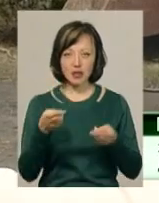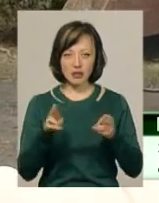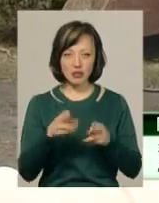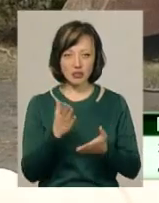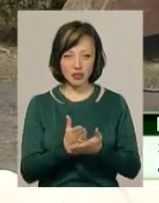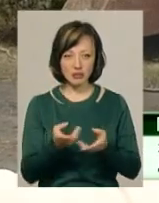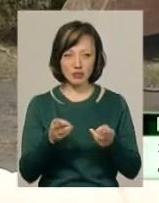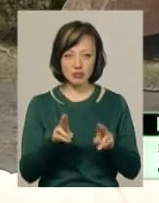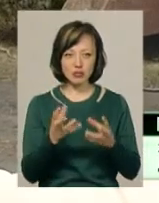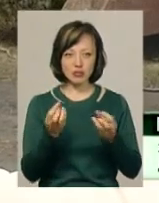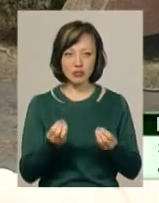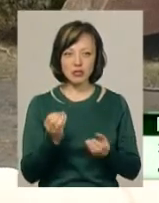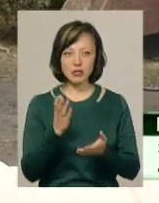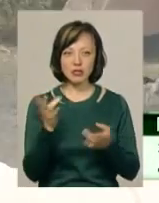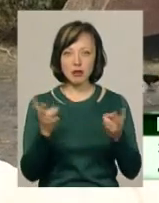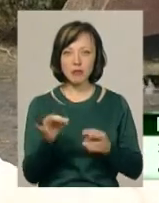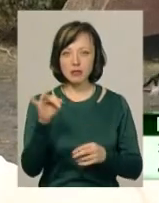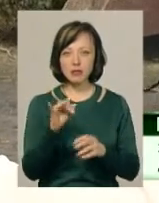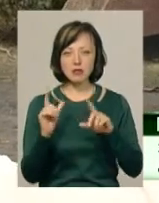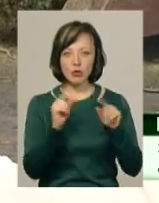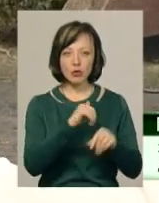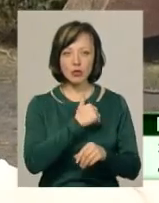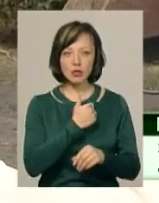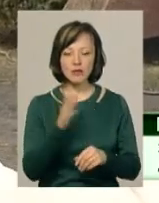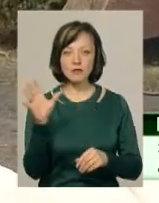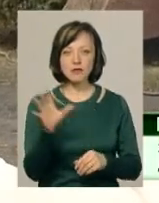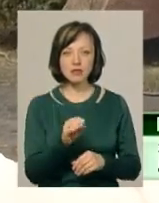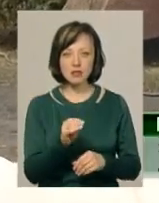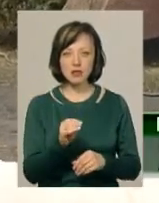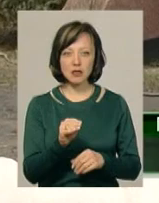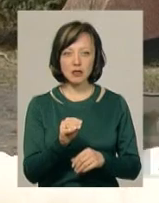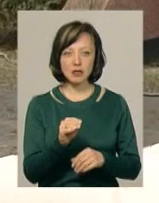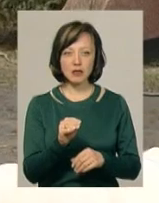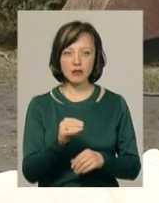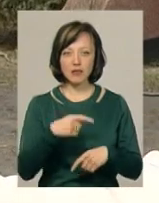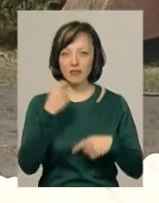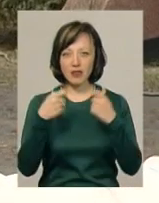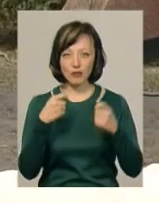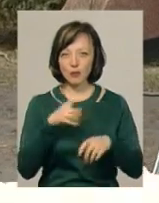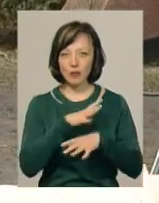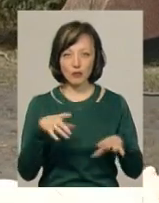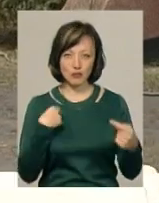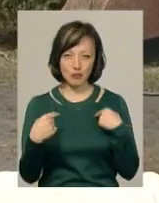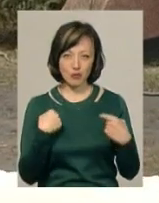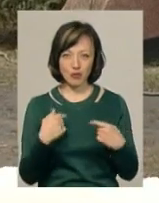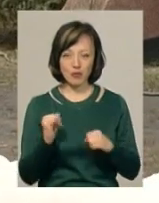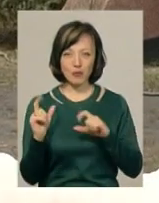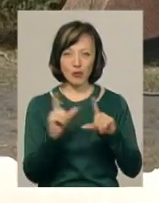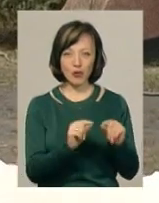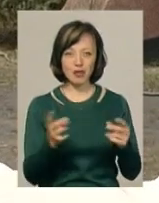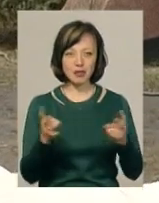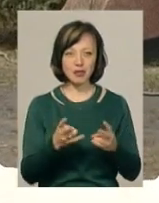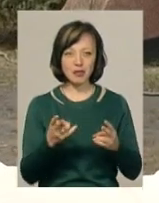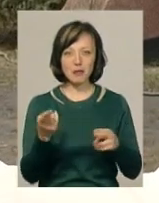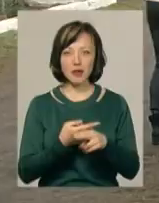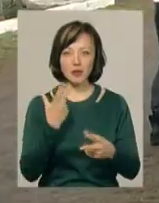є, ще треба в Ізяслав їхати. Я б хотіла, щоб усі, щоб більше заморок не було. Та й поїхати і